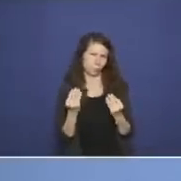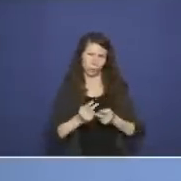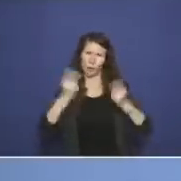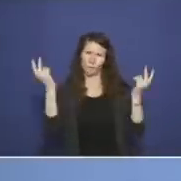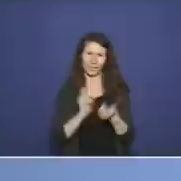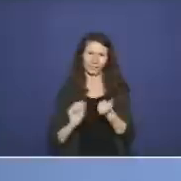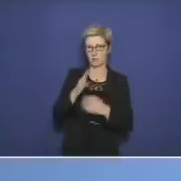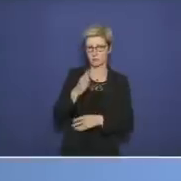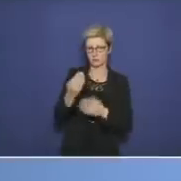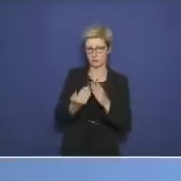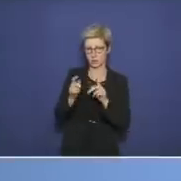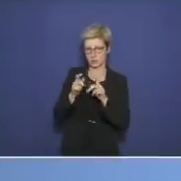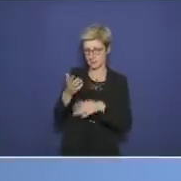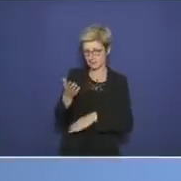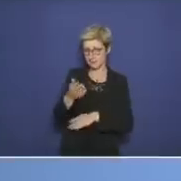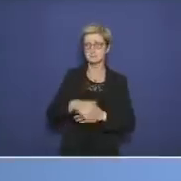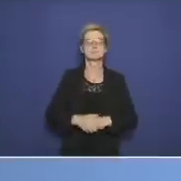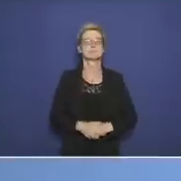vor.